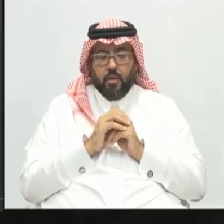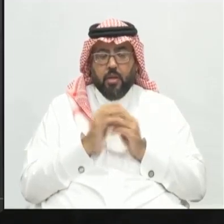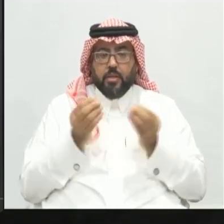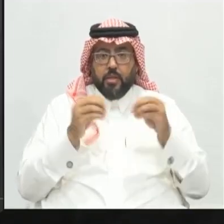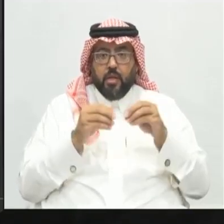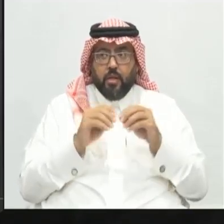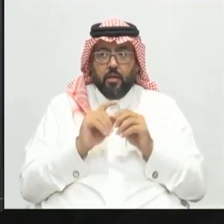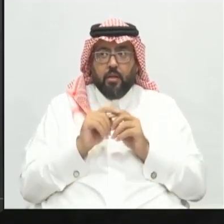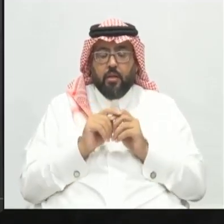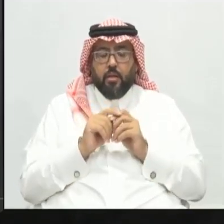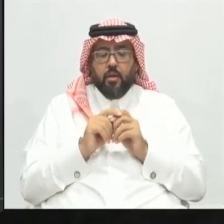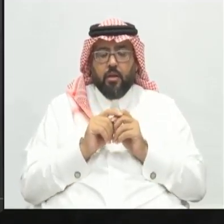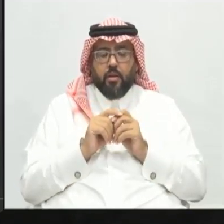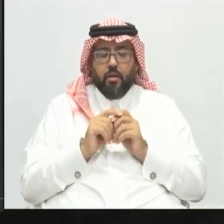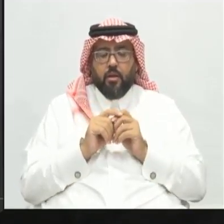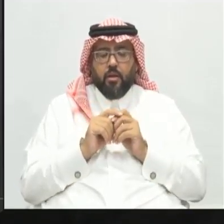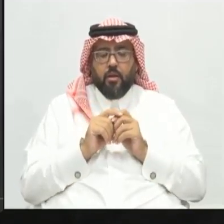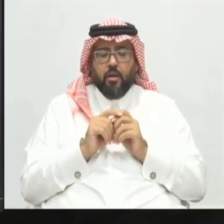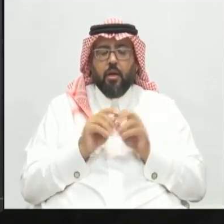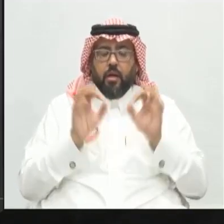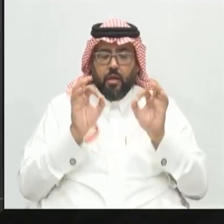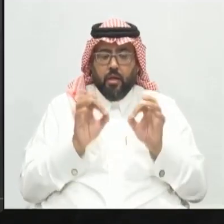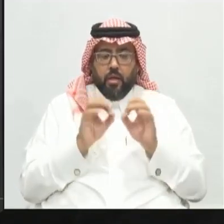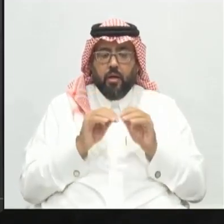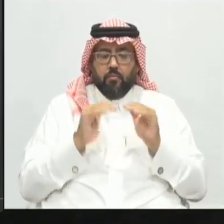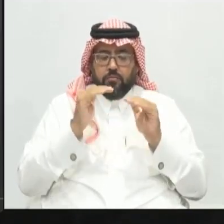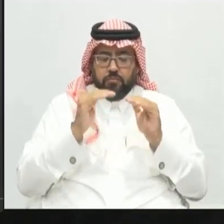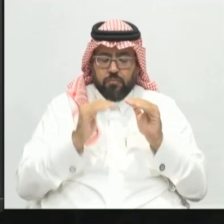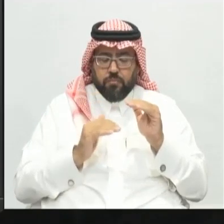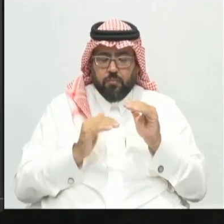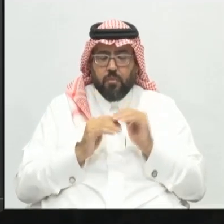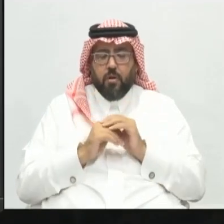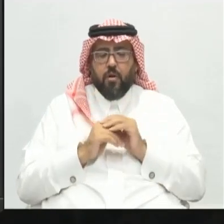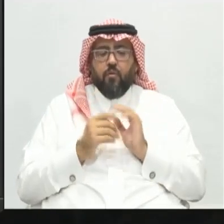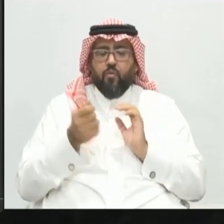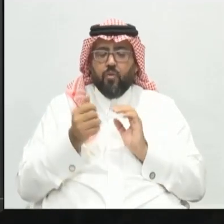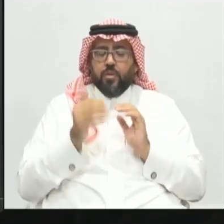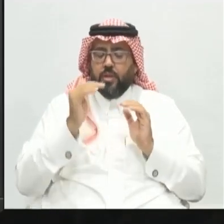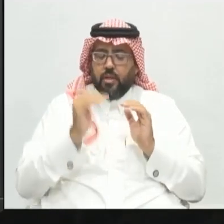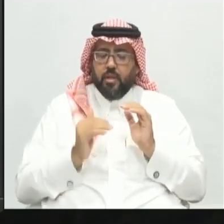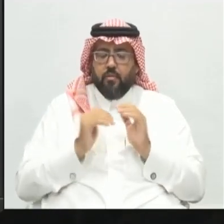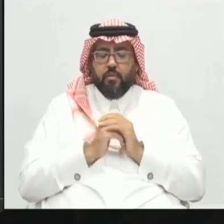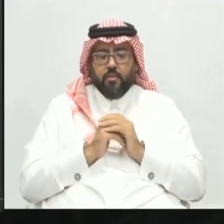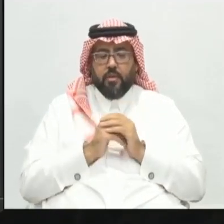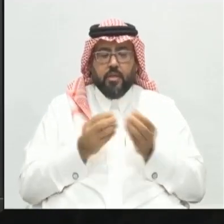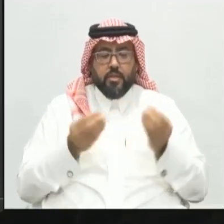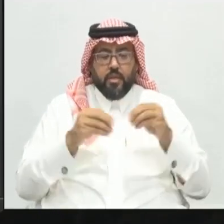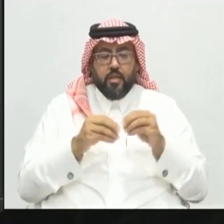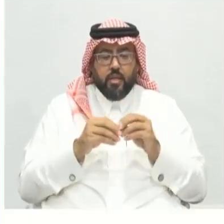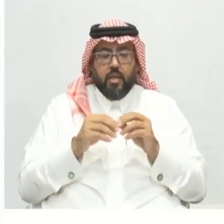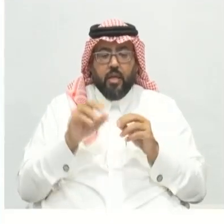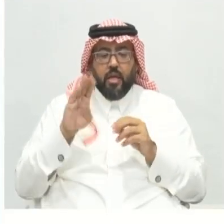زياده فذلك يحقق انخفاض في التكاليف اما زياده